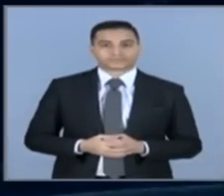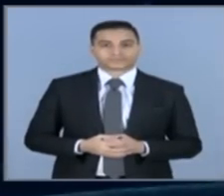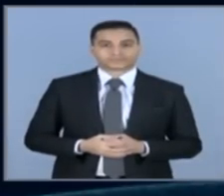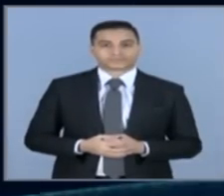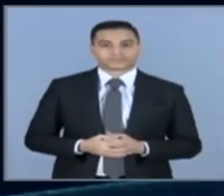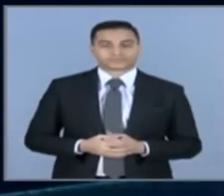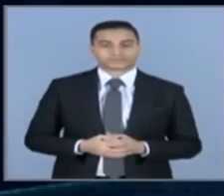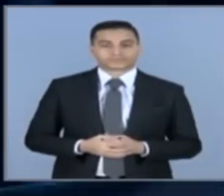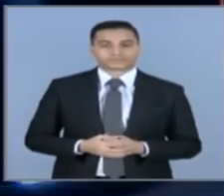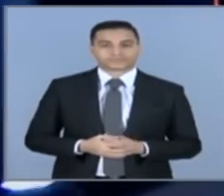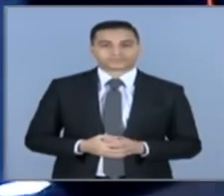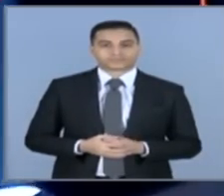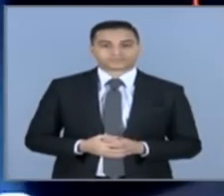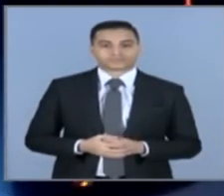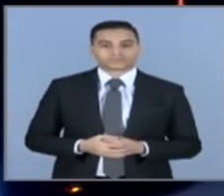ضربات جزاء،